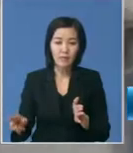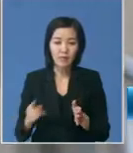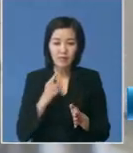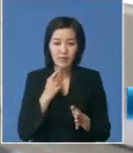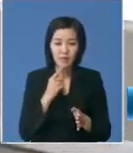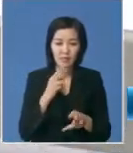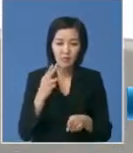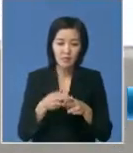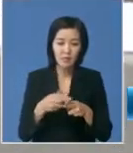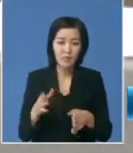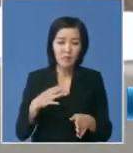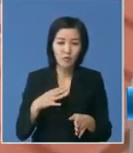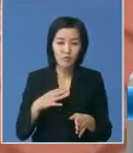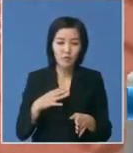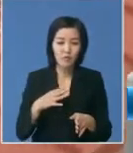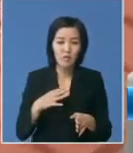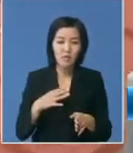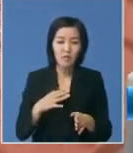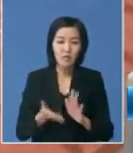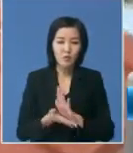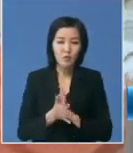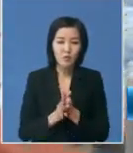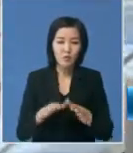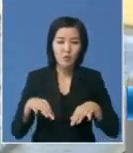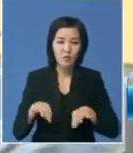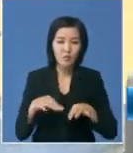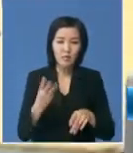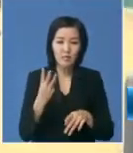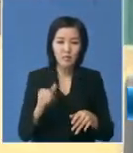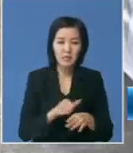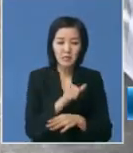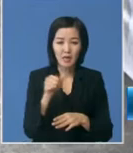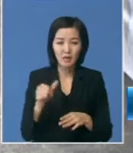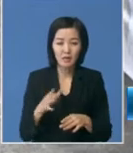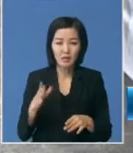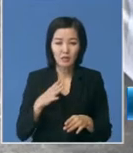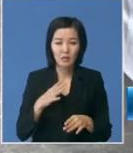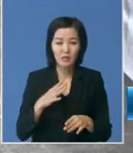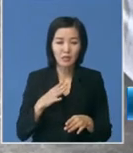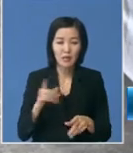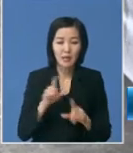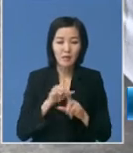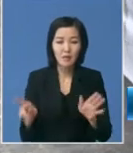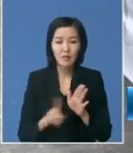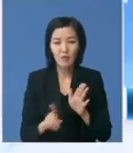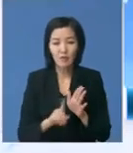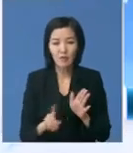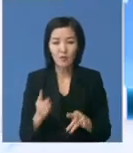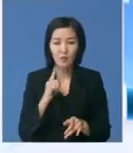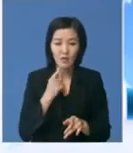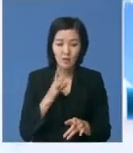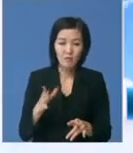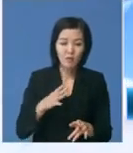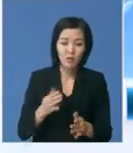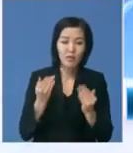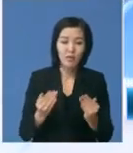тудырып келген еді. Ертелегеш көлік кептелісі 2 сағатқа дейін созылатын, балалардың мектепке қатынауы да оңайға соқпайтын. Енді